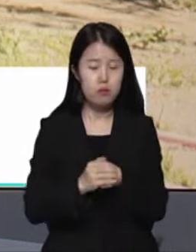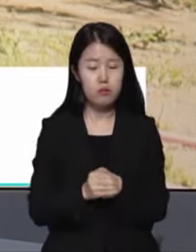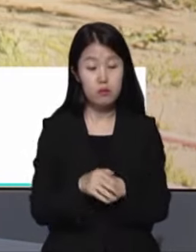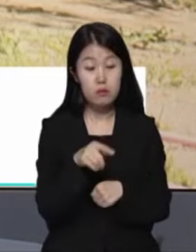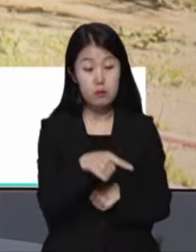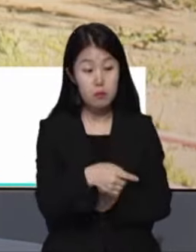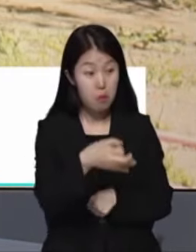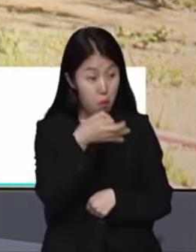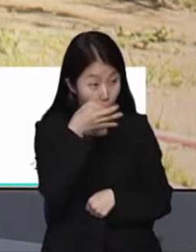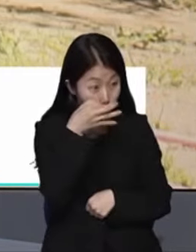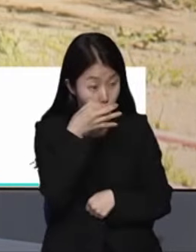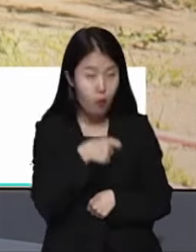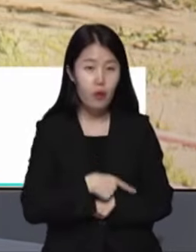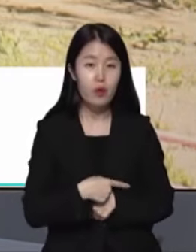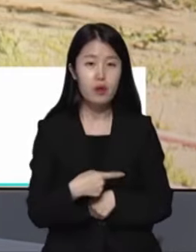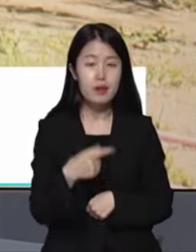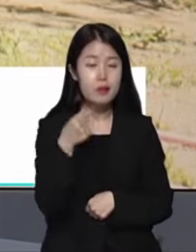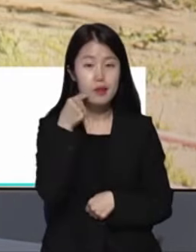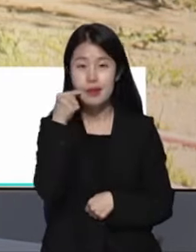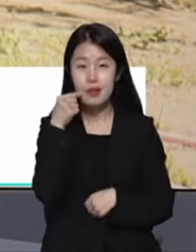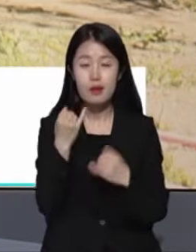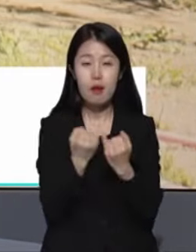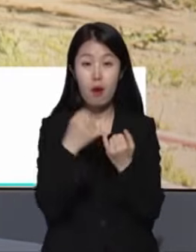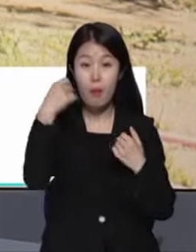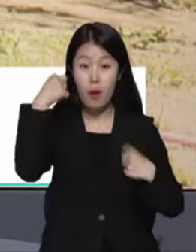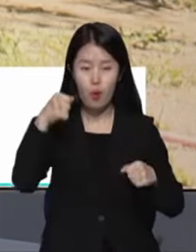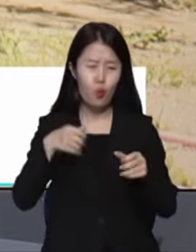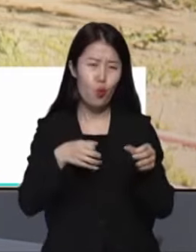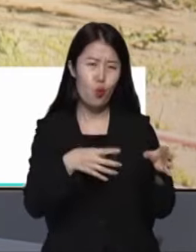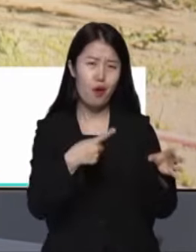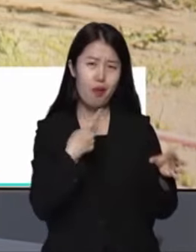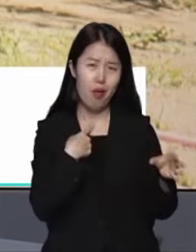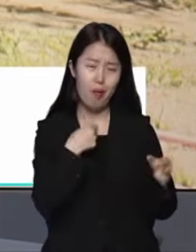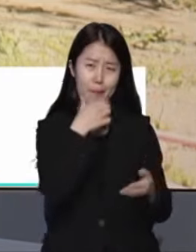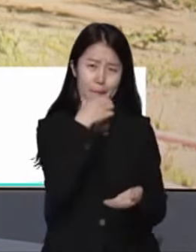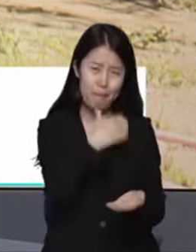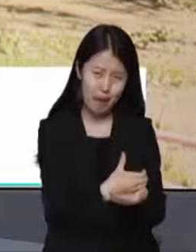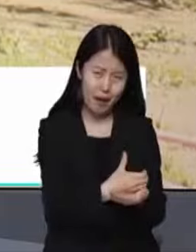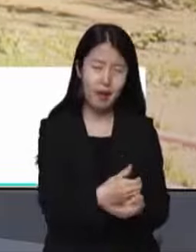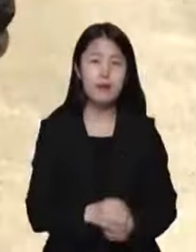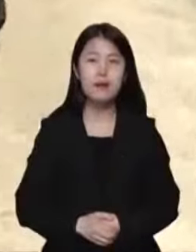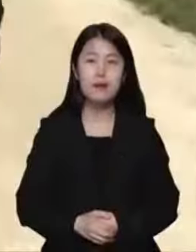여배우들도 이 후원에 동참한 것으로 알려졌습니다. 최용석 기자입니다.